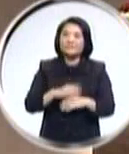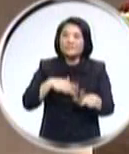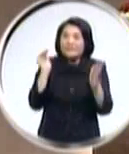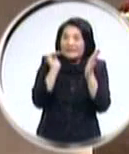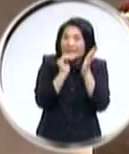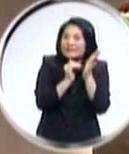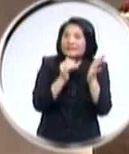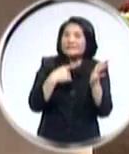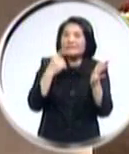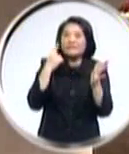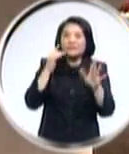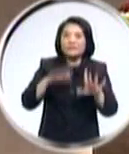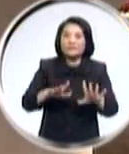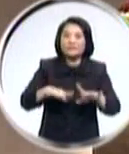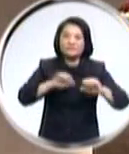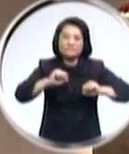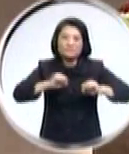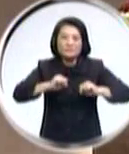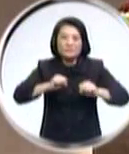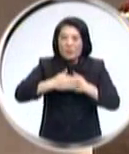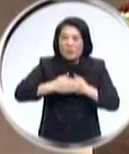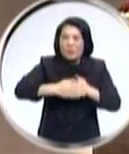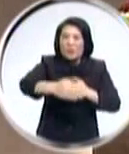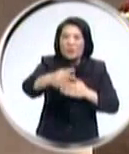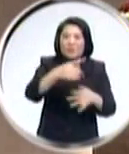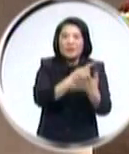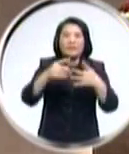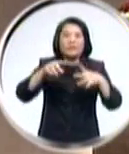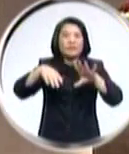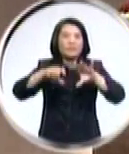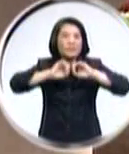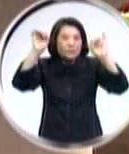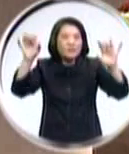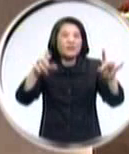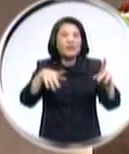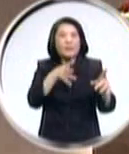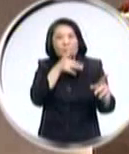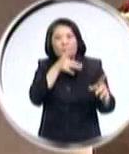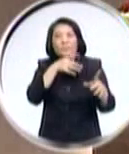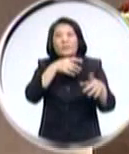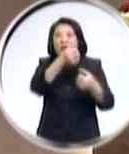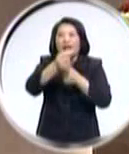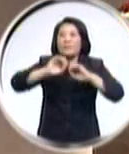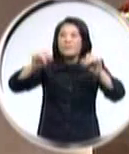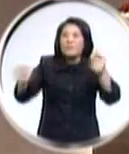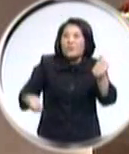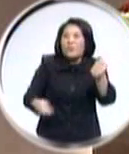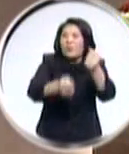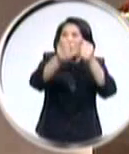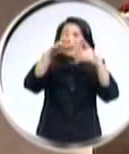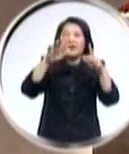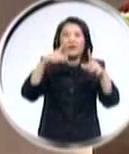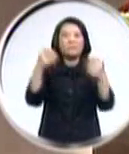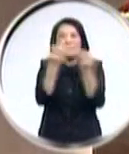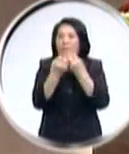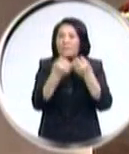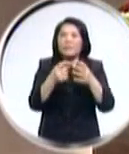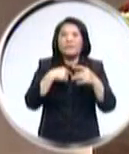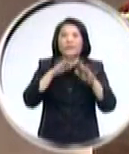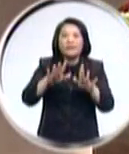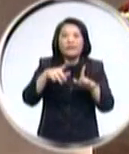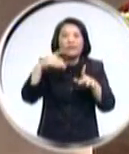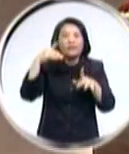刻，让我们把选战过程中所有的文宣、口号、广告，还有这些纷纷扰扰，都